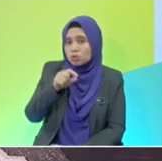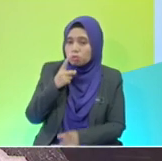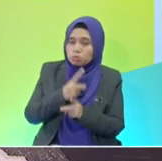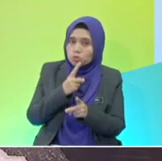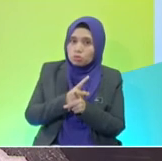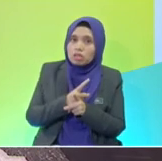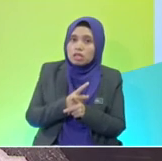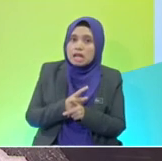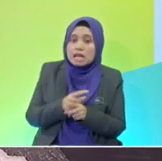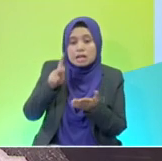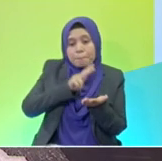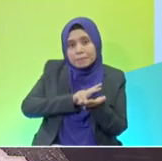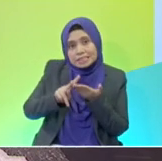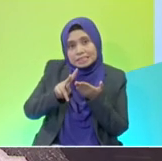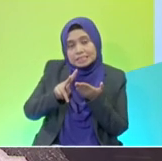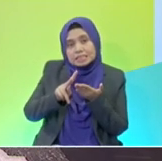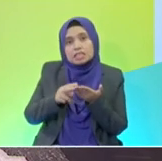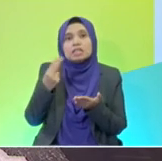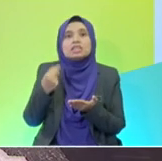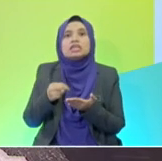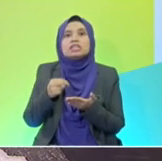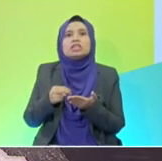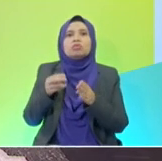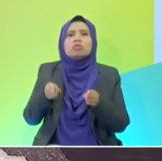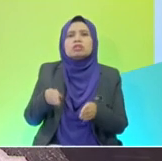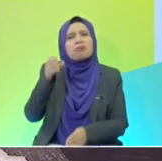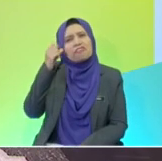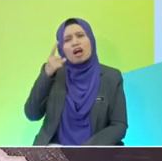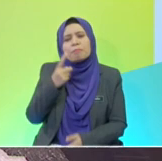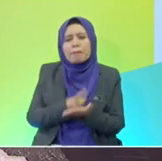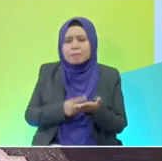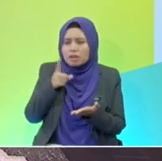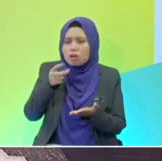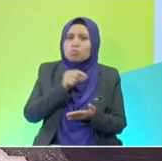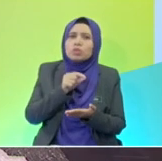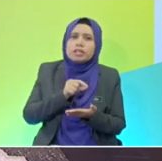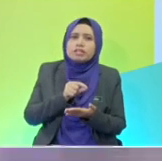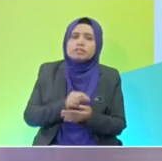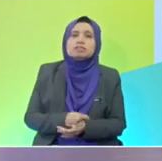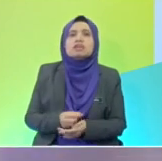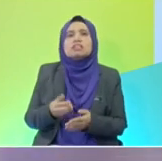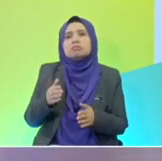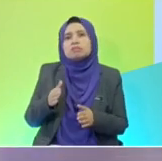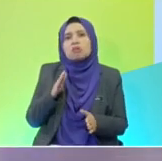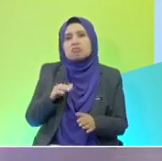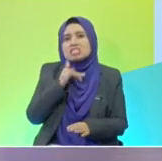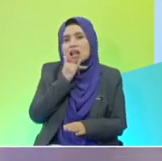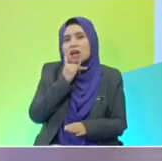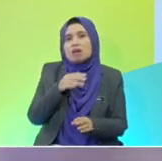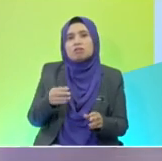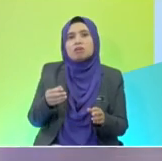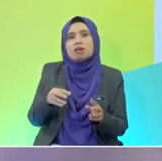sangat mempengaruhi emosi pemeriksa juga sebenarnya contohnya ketika